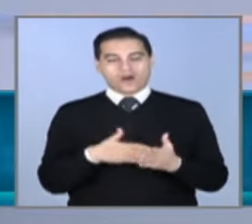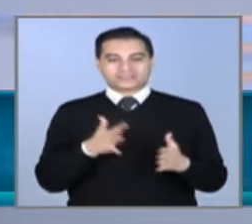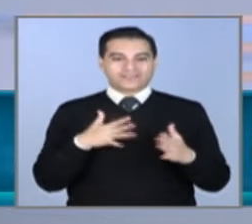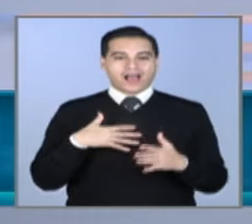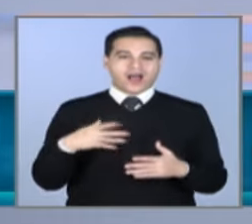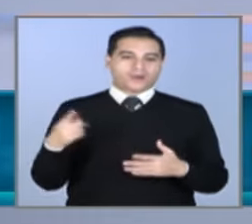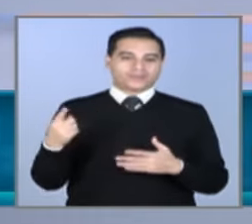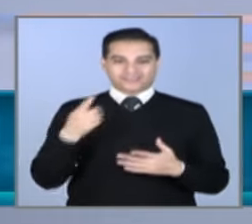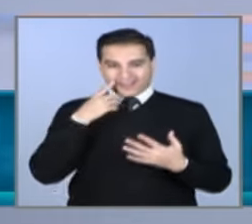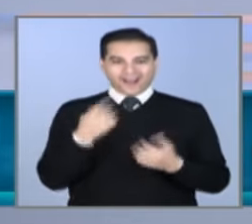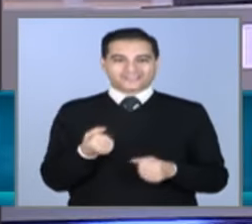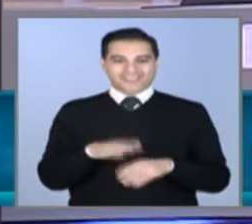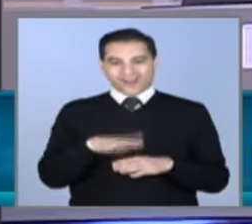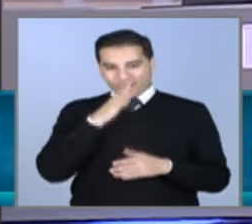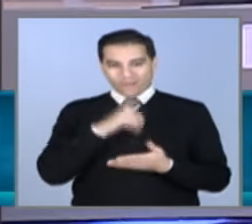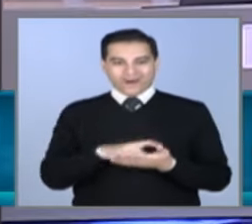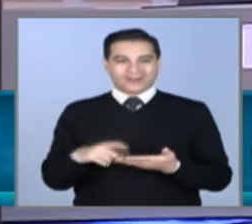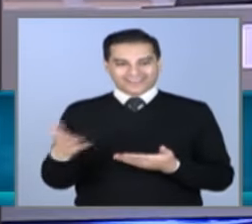احنا عايزين نتحفظ على الورقه